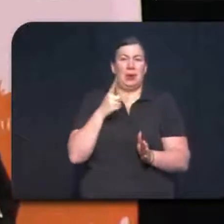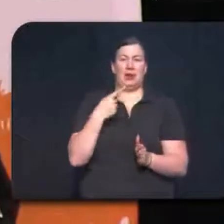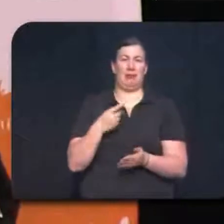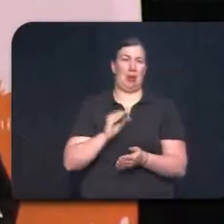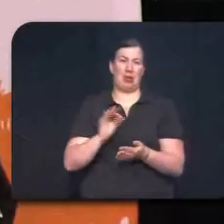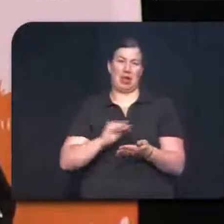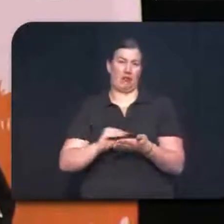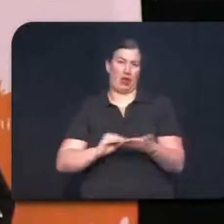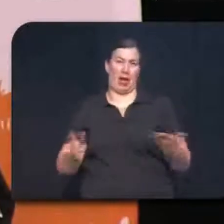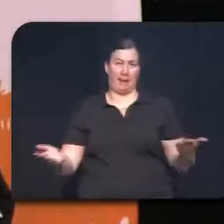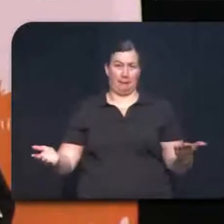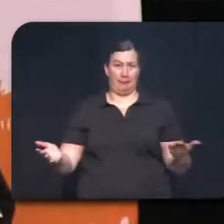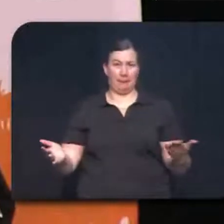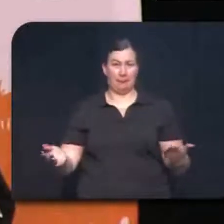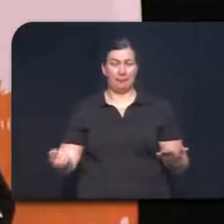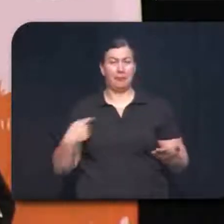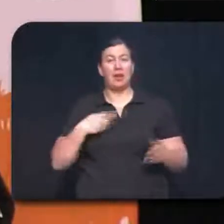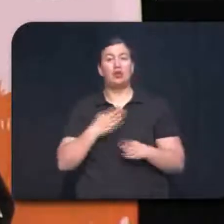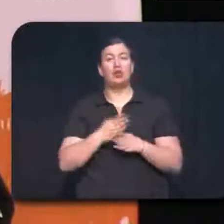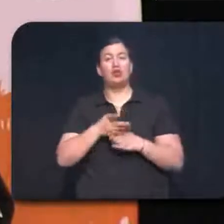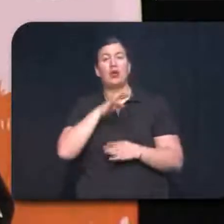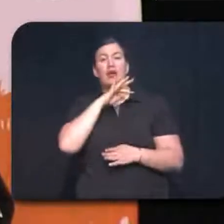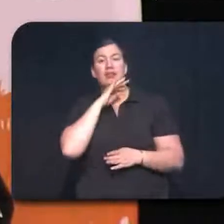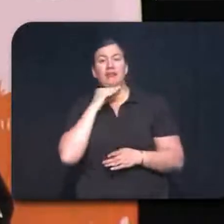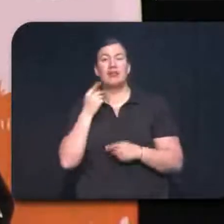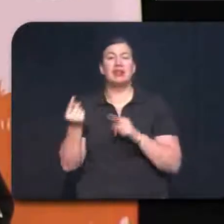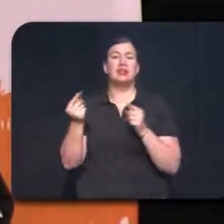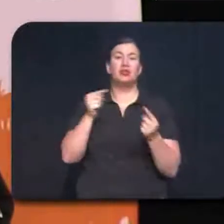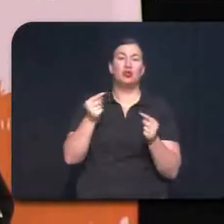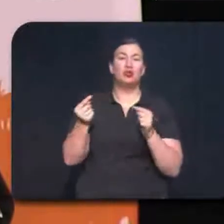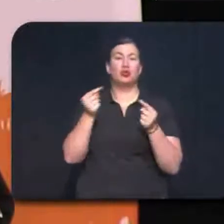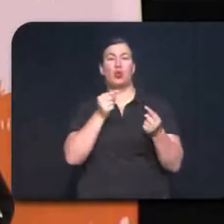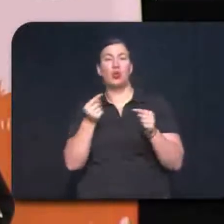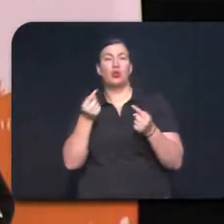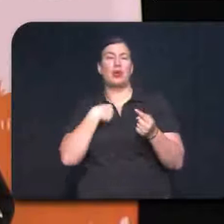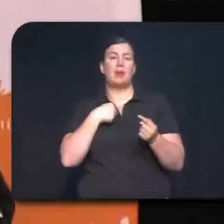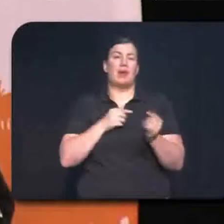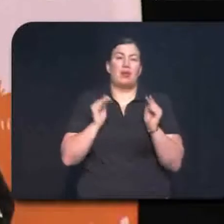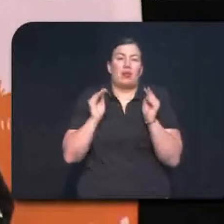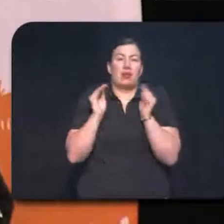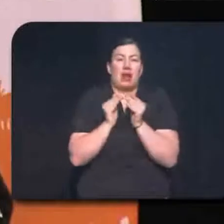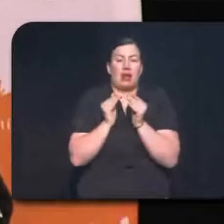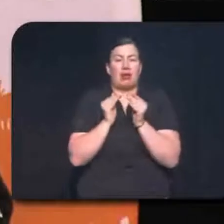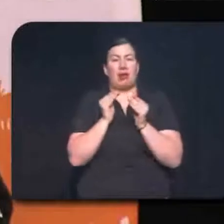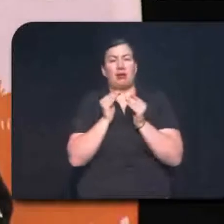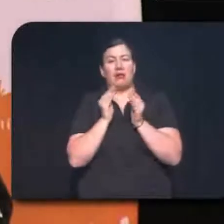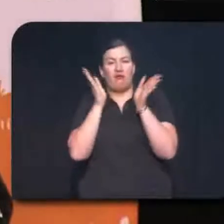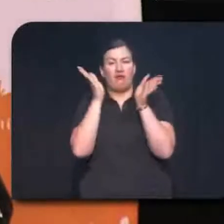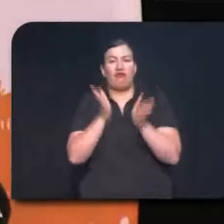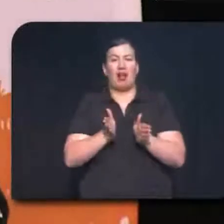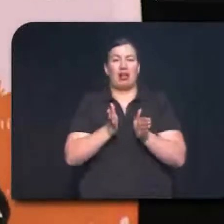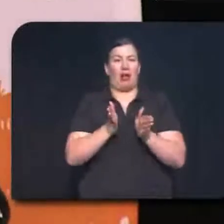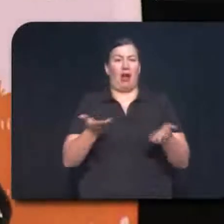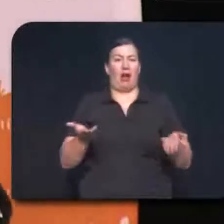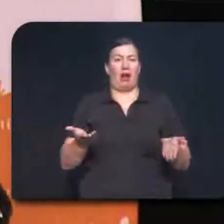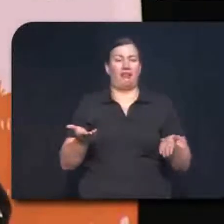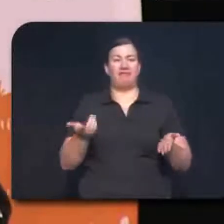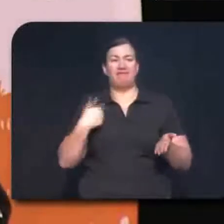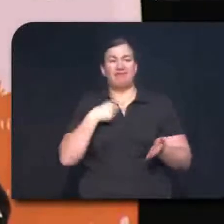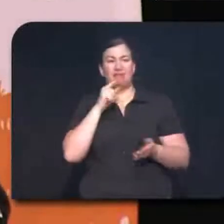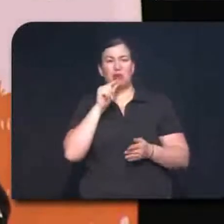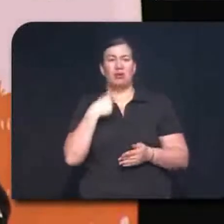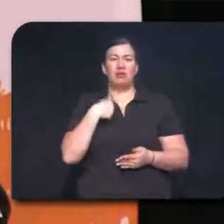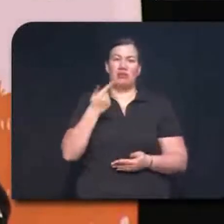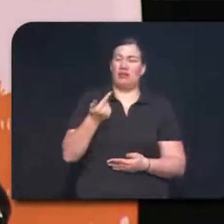wir hatten schon viel zu viele Diskussionen aber immer nur in unserem kleinen Filter bubbles da sehen die anderen immer aus wie entweder eine kleine